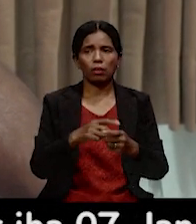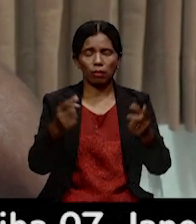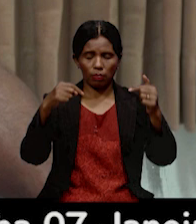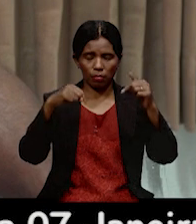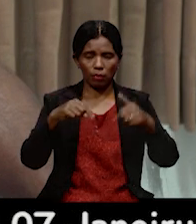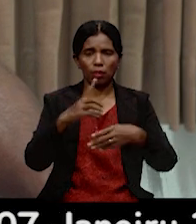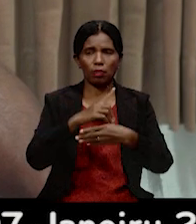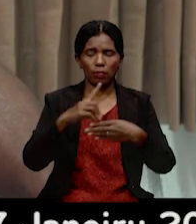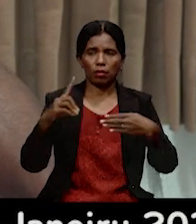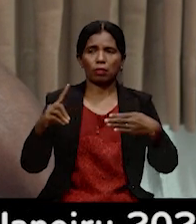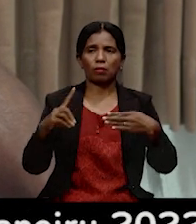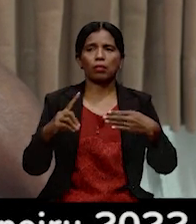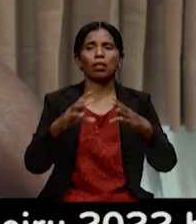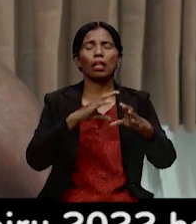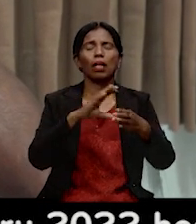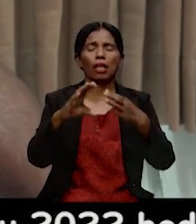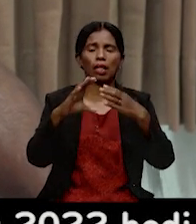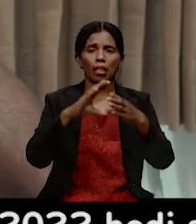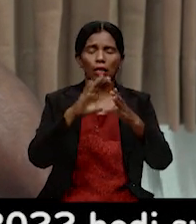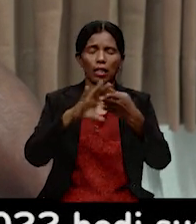departement karta kumusam durante hau nia,